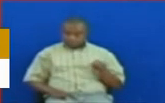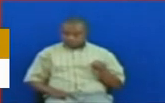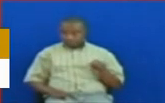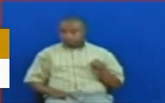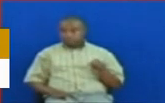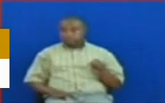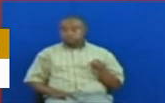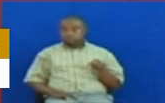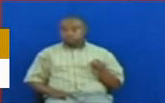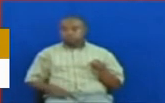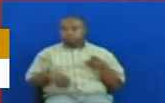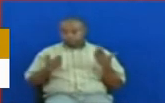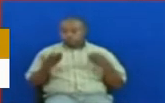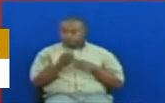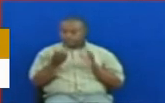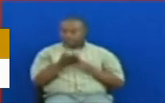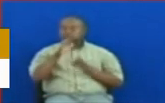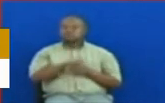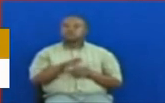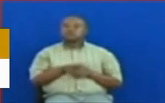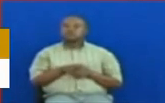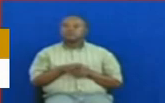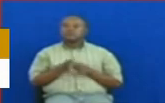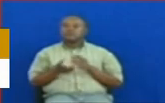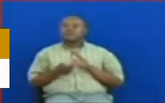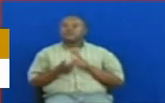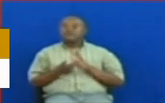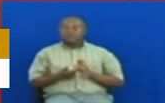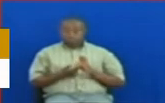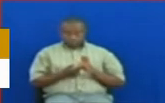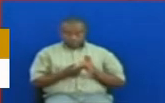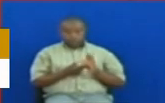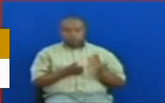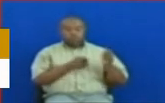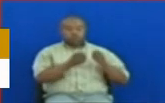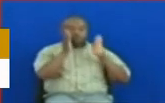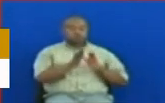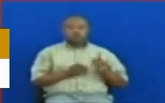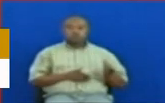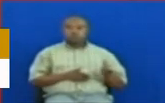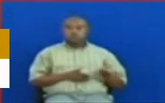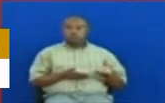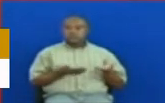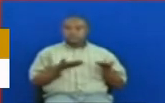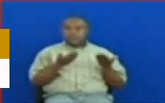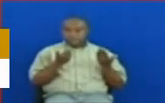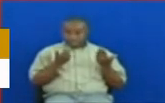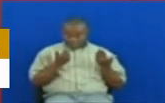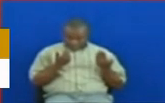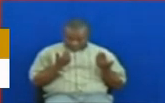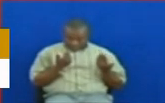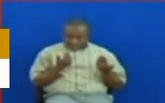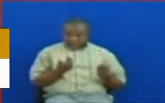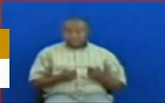wanapomaliza kutumikia nafasi hiyo wanapata nafasi nyingi tu. Kwa mfano yule sasa hivi aliyekuwa director general leo ni deputy permanent secretary